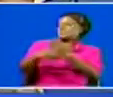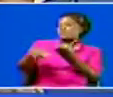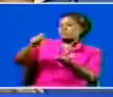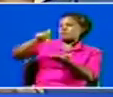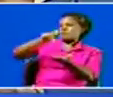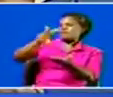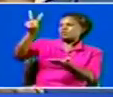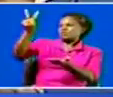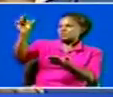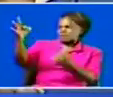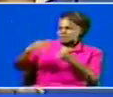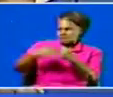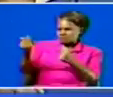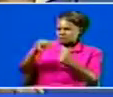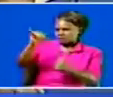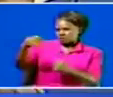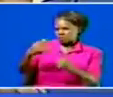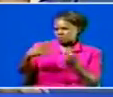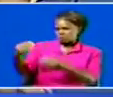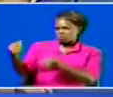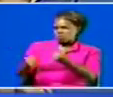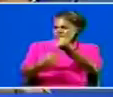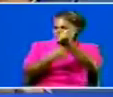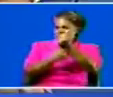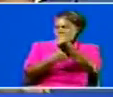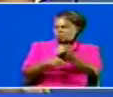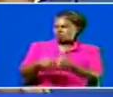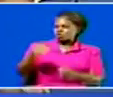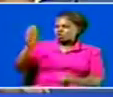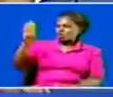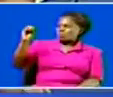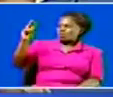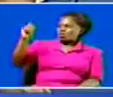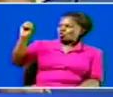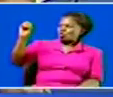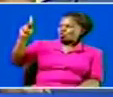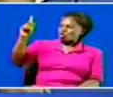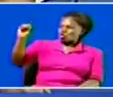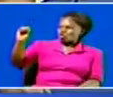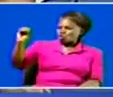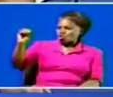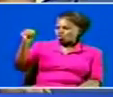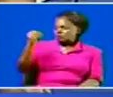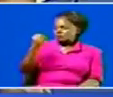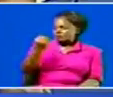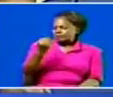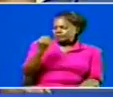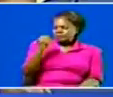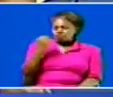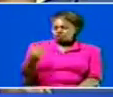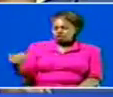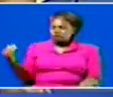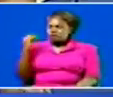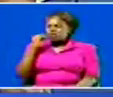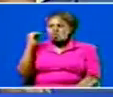hivyo 28th January, we'll have to go support Bonoko as he takes some good things to those kids who are in dire need of our